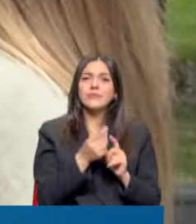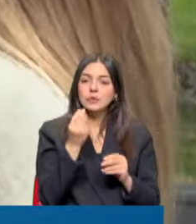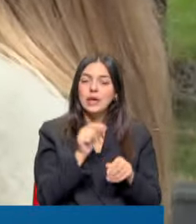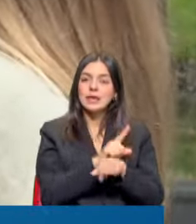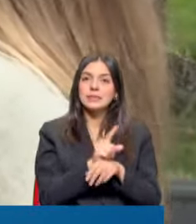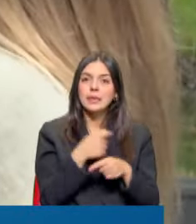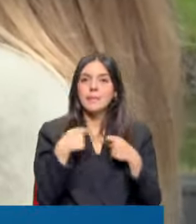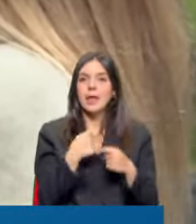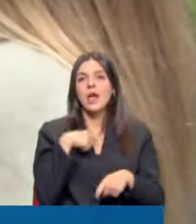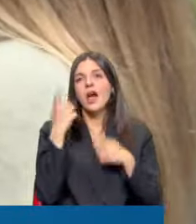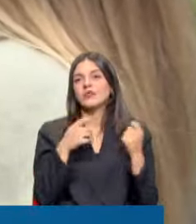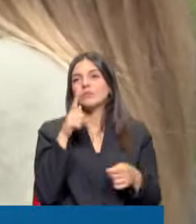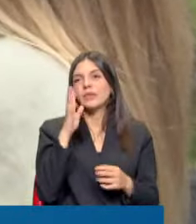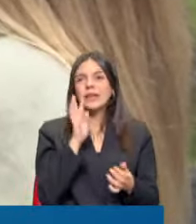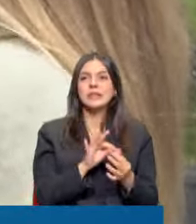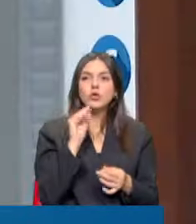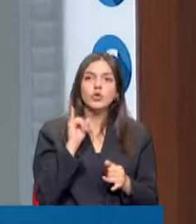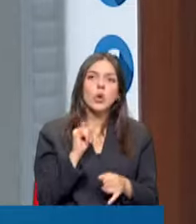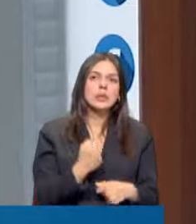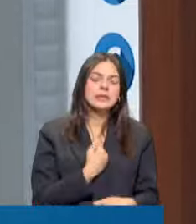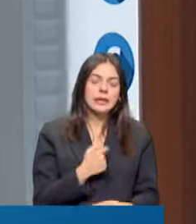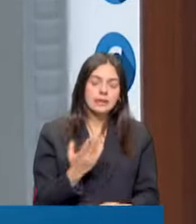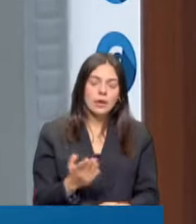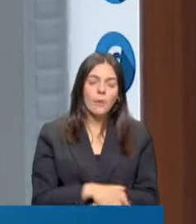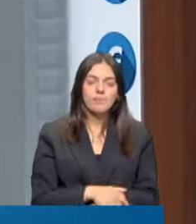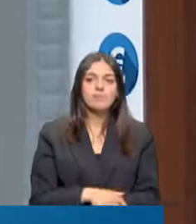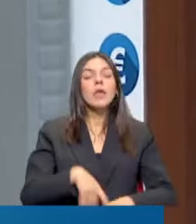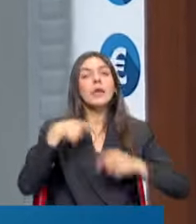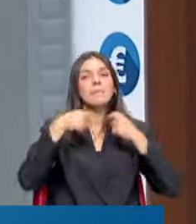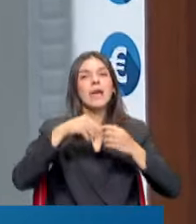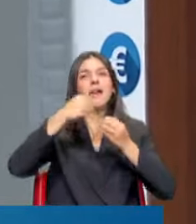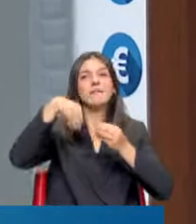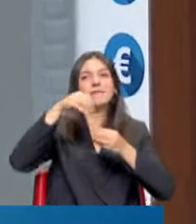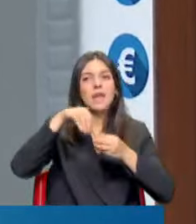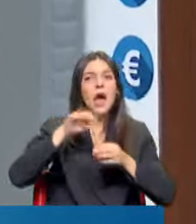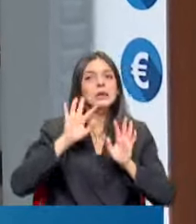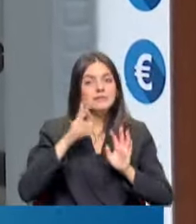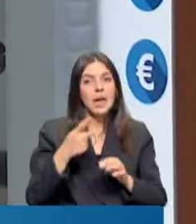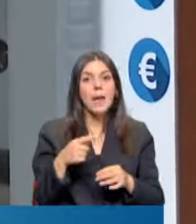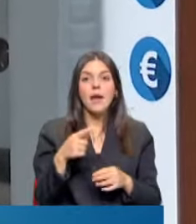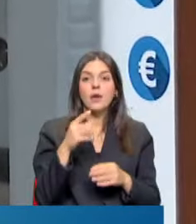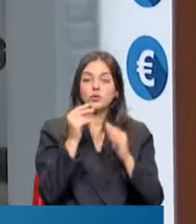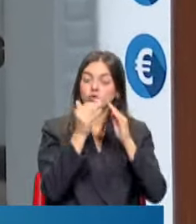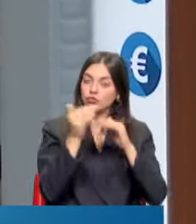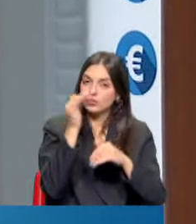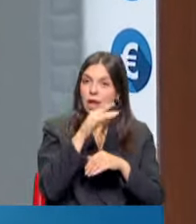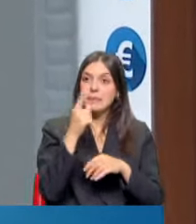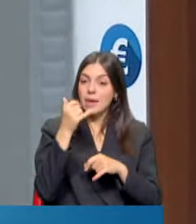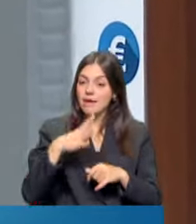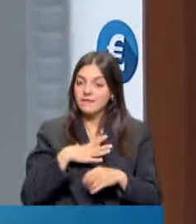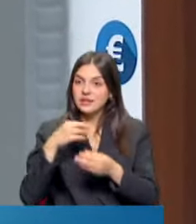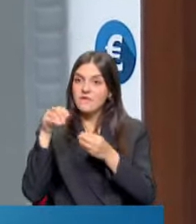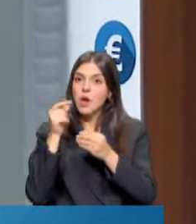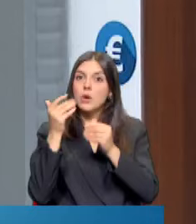zamanını bankaya harcıyorsun. Bu da insanı kötü hissettiriyor. Bankaların faiz geliri arttı, parası olanın parası katlandı yüksek faizde.